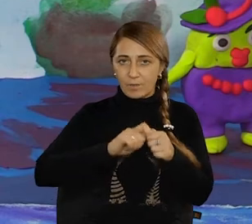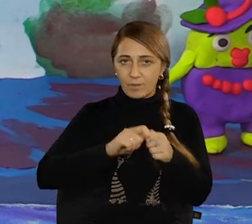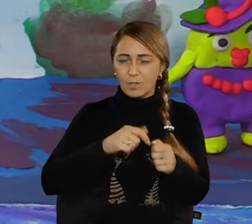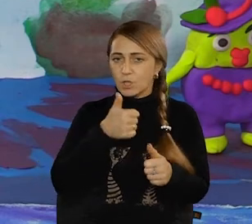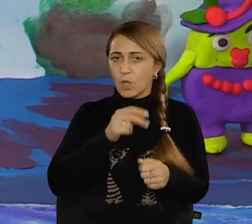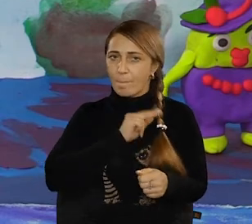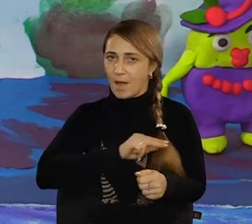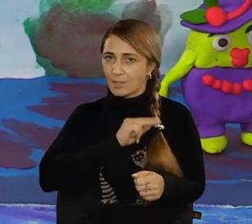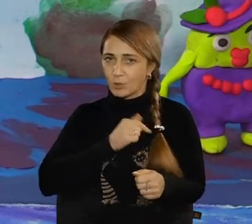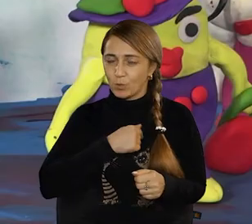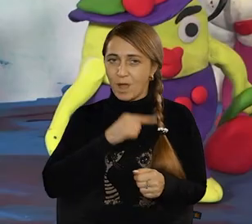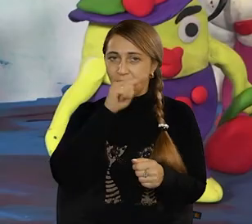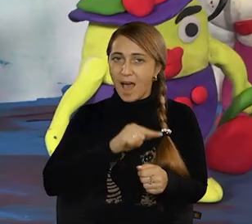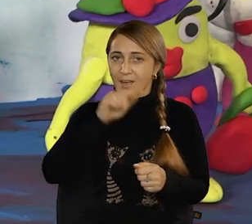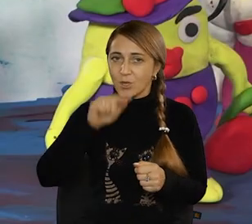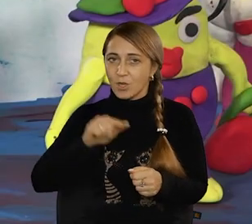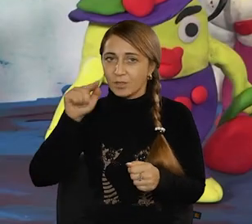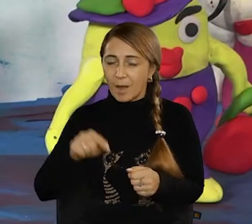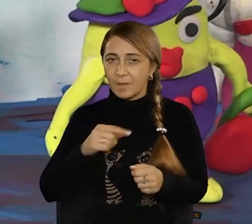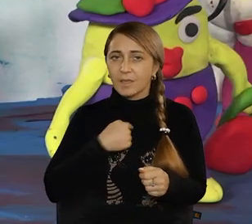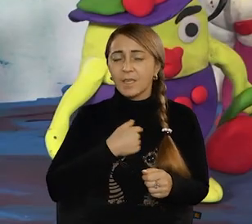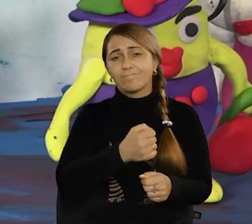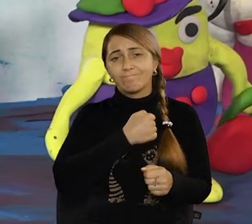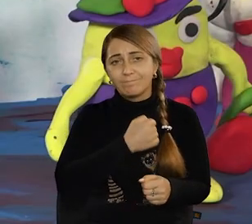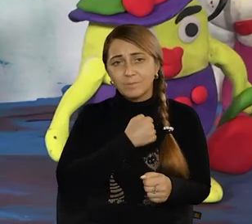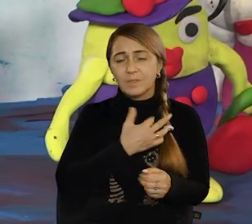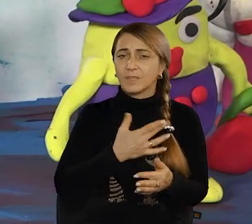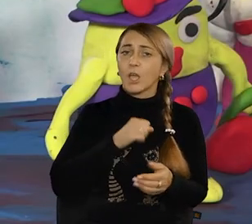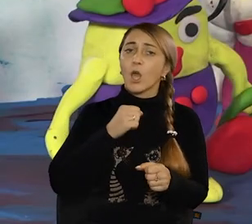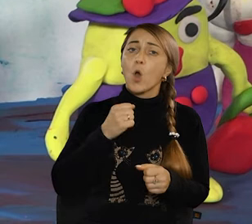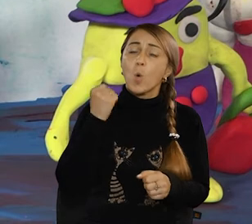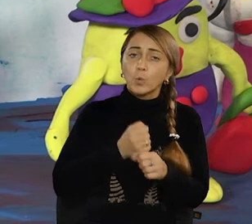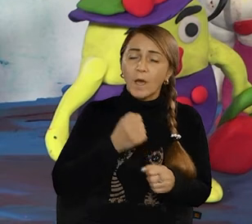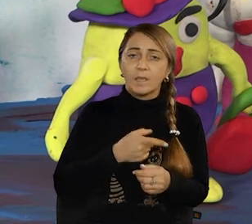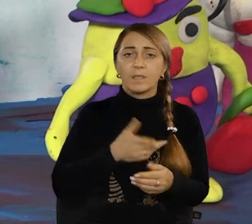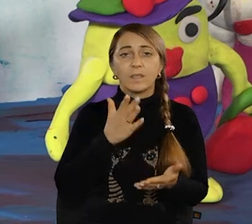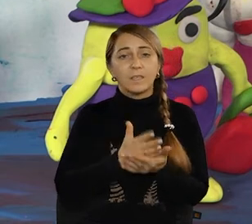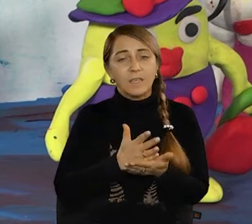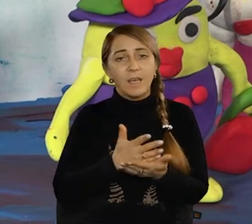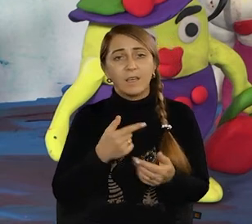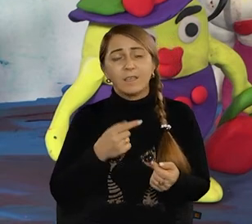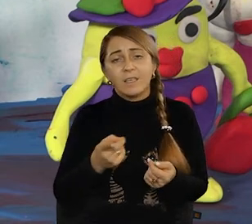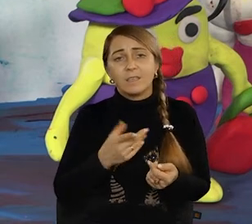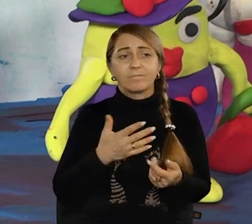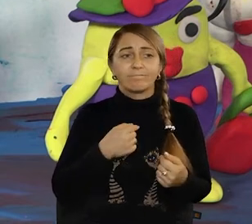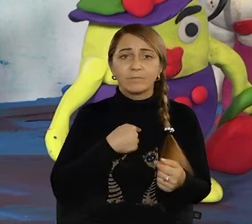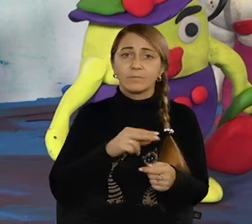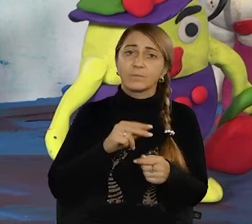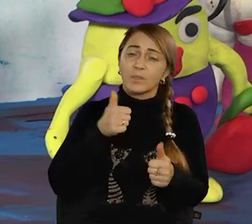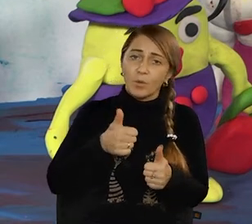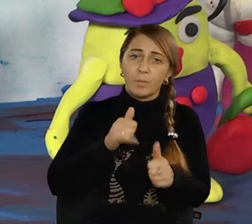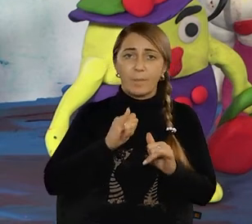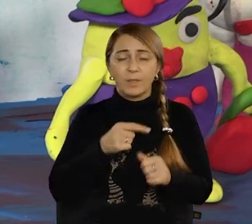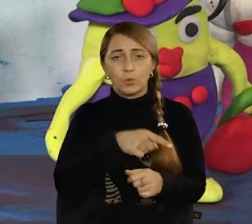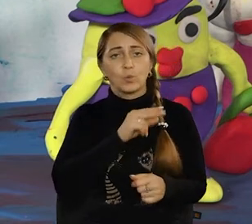добре працює серце. Вимірюють ритмічність його ударів та визначають, чи немає будь-яких збоїв у роботі.